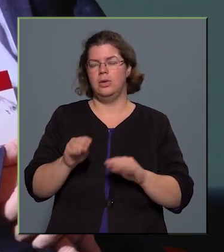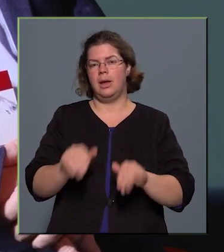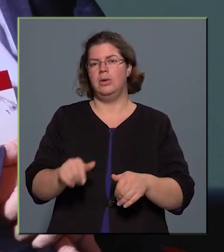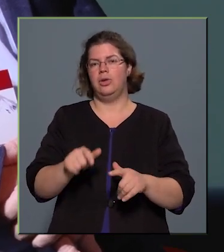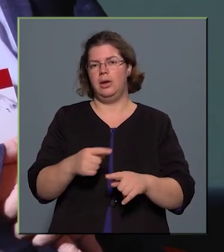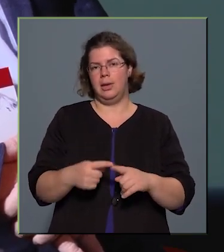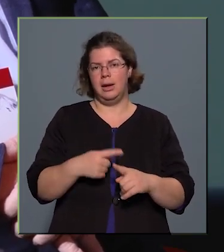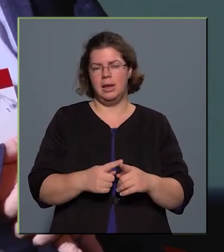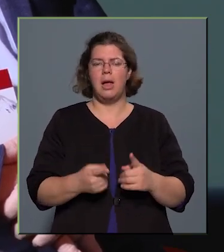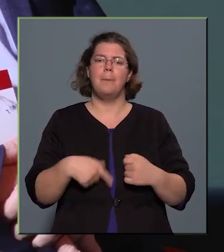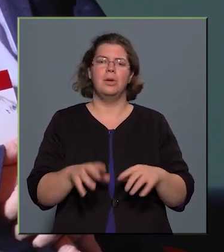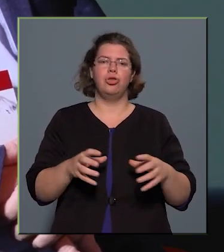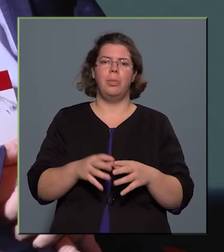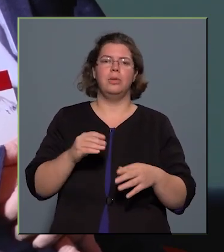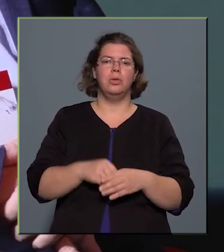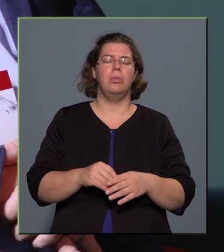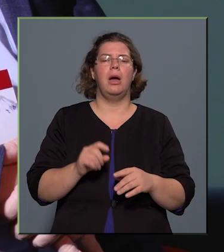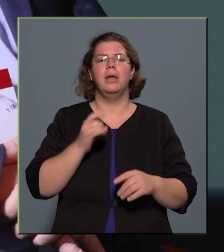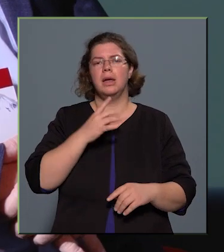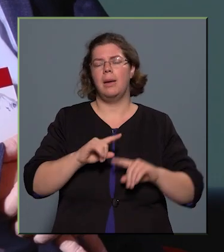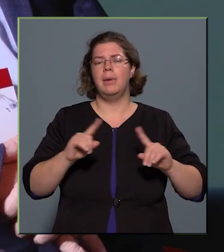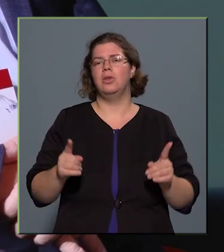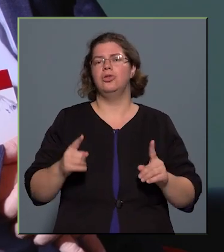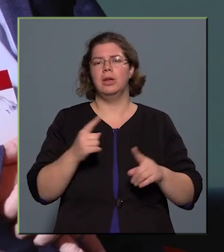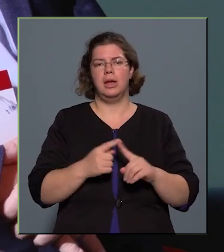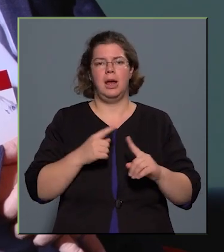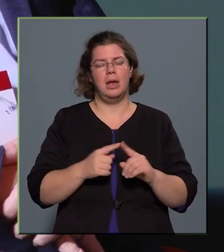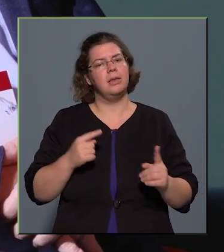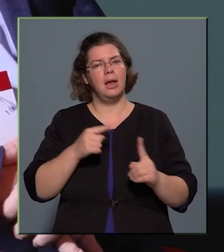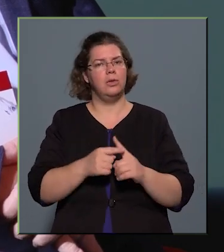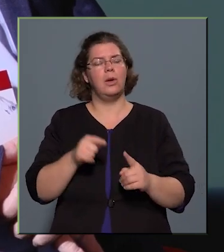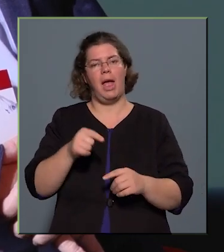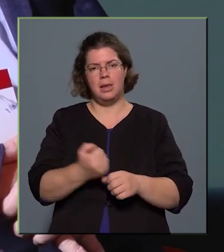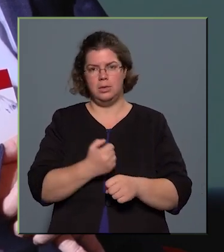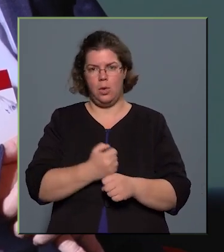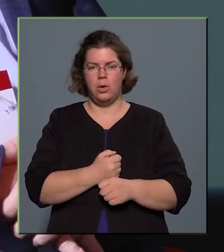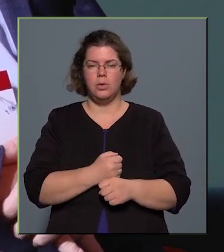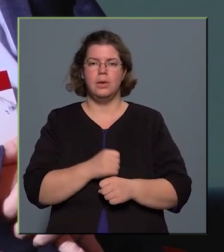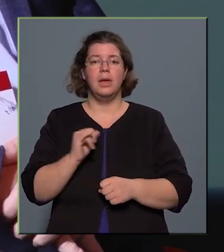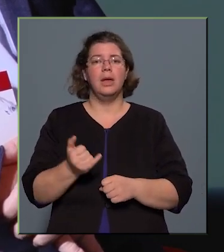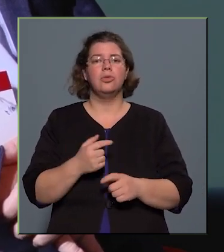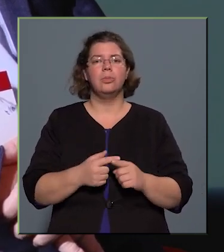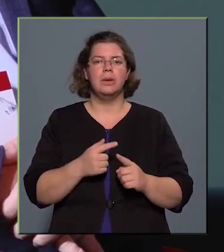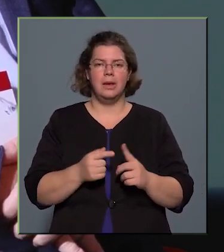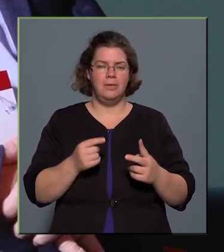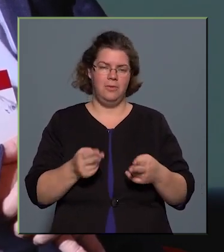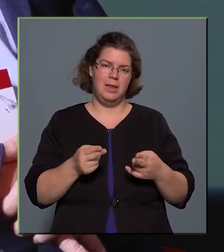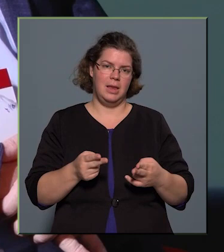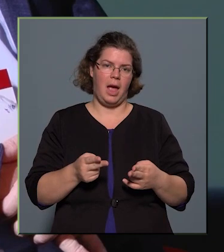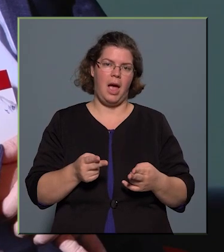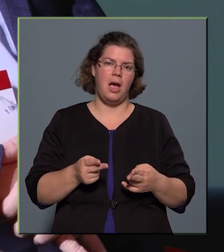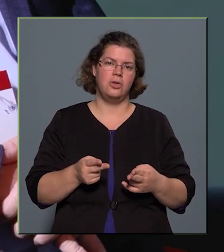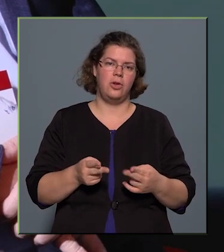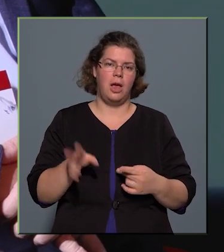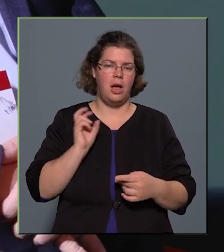Mi csapatommal inkább a második részt céloztuk ki, és ezen dolgozunk. Egy kicsit